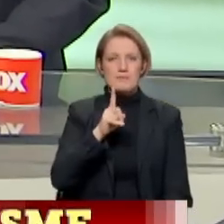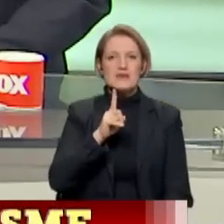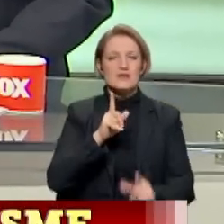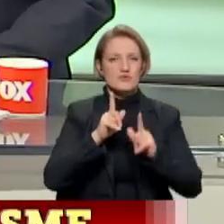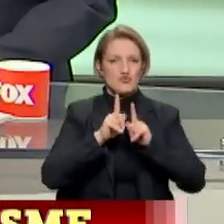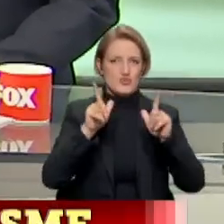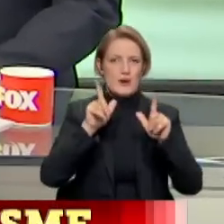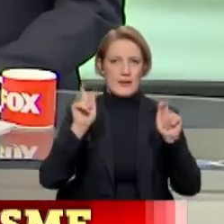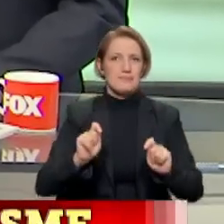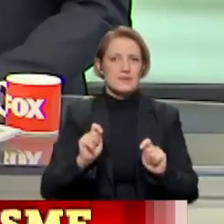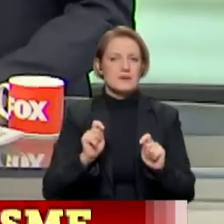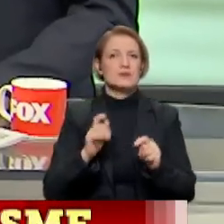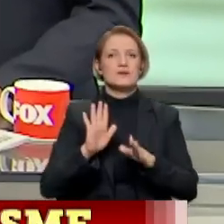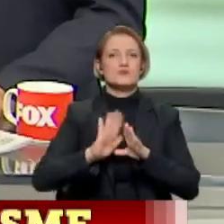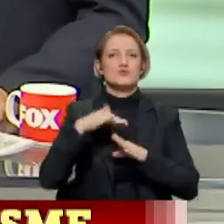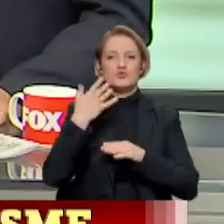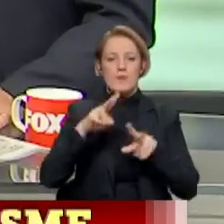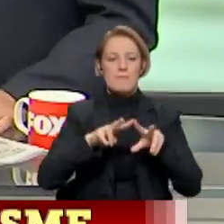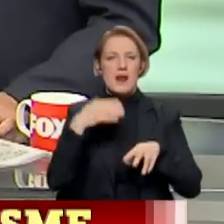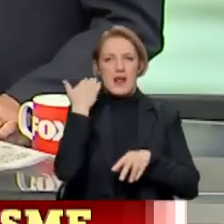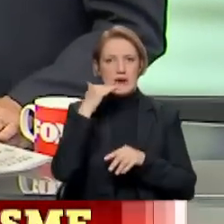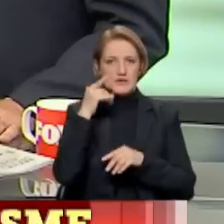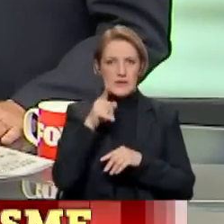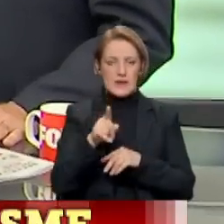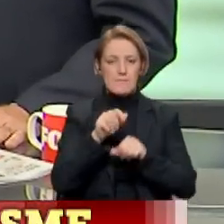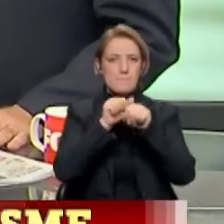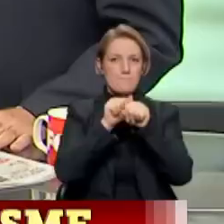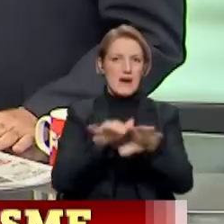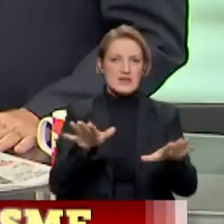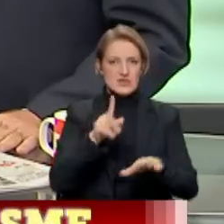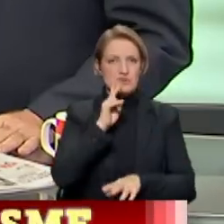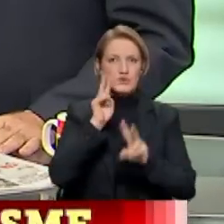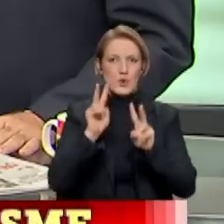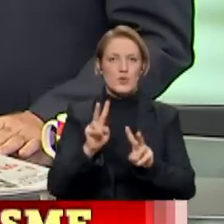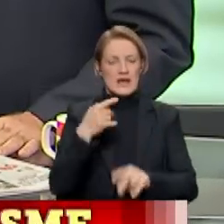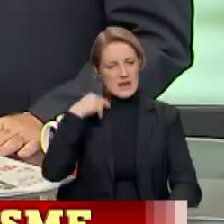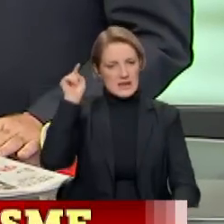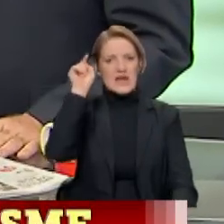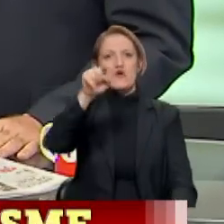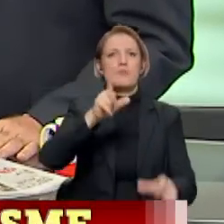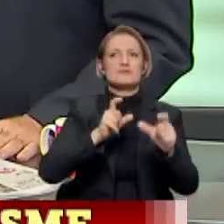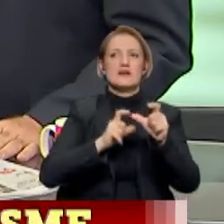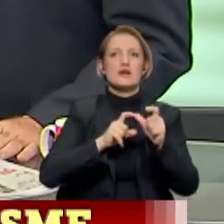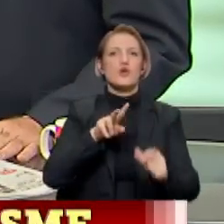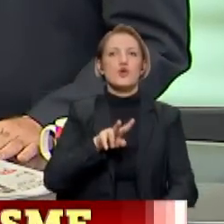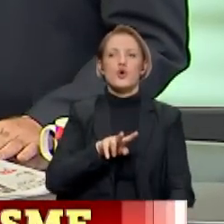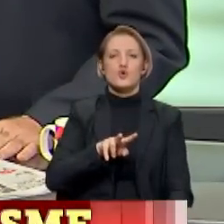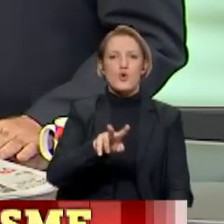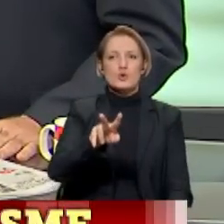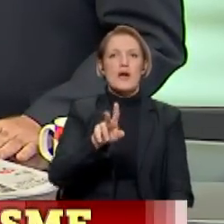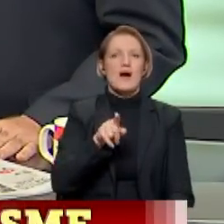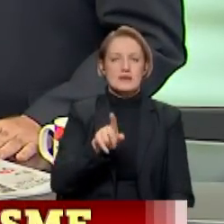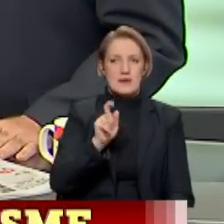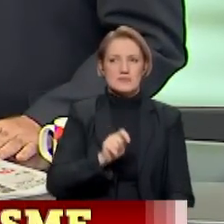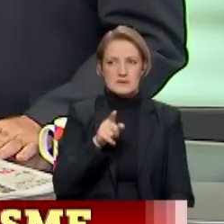çağrı yaptı. Sonrasında Sayın Akşener'in paylaşımını gördük. Geliyorum Saraçhane'ye paylaşımı. Yoldan